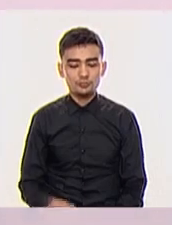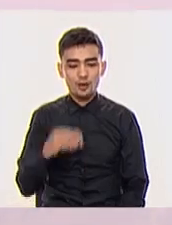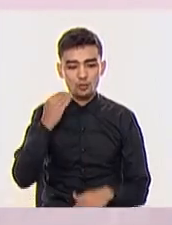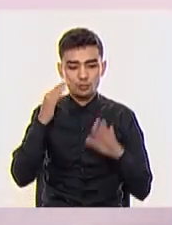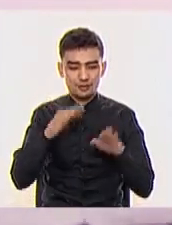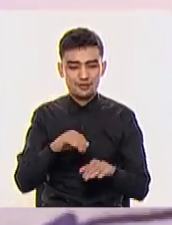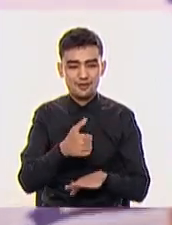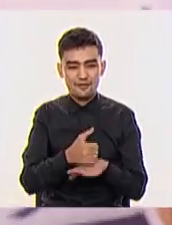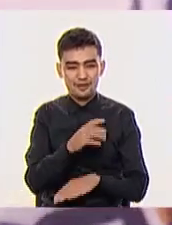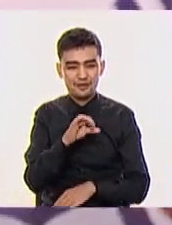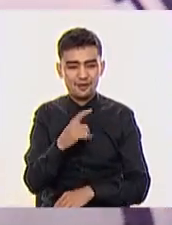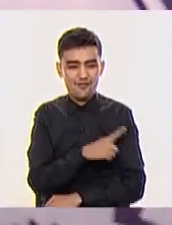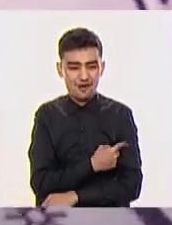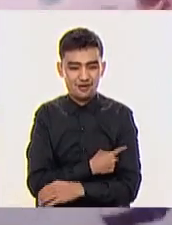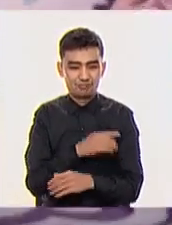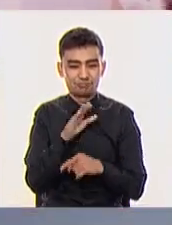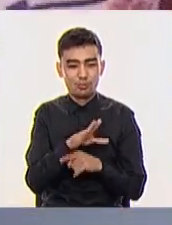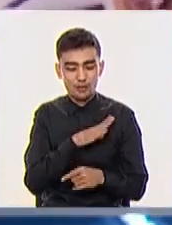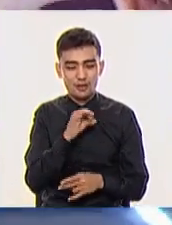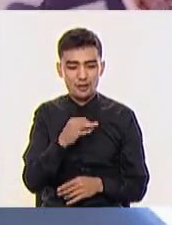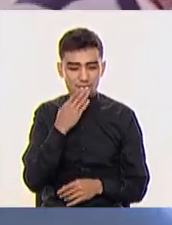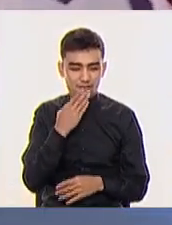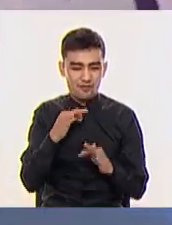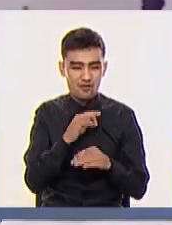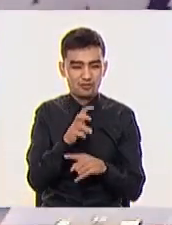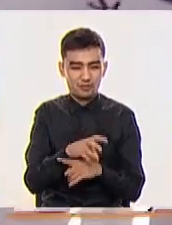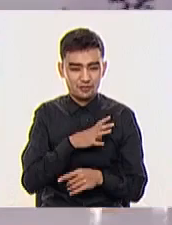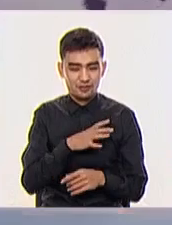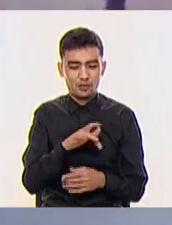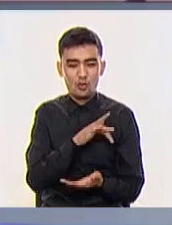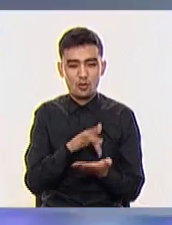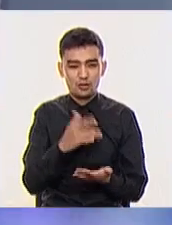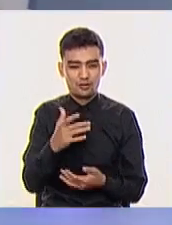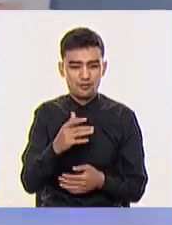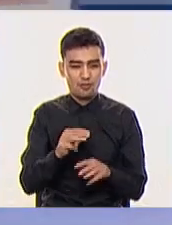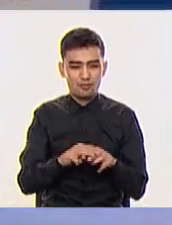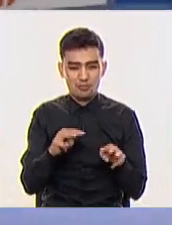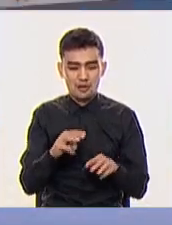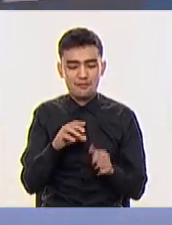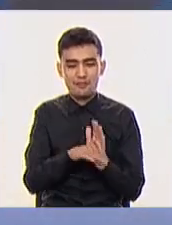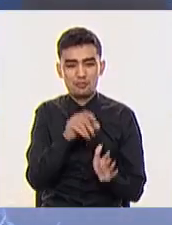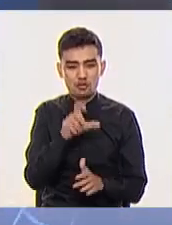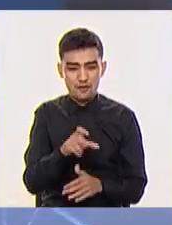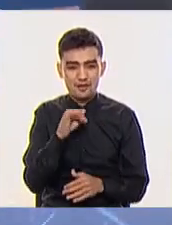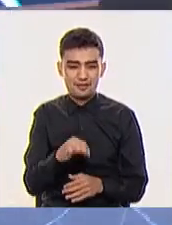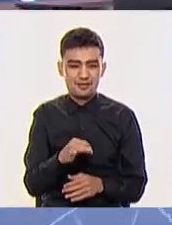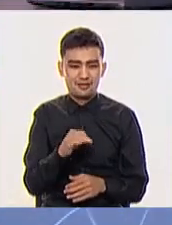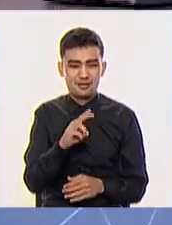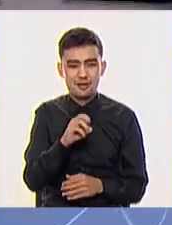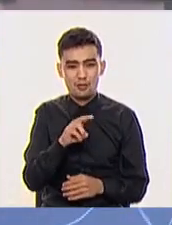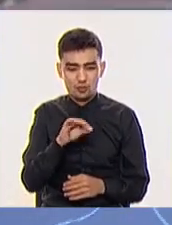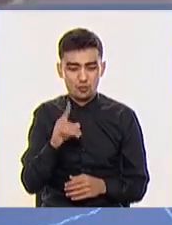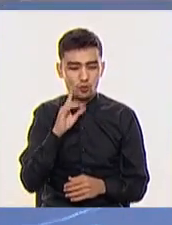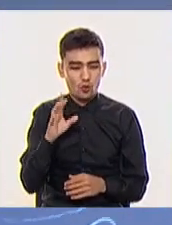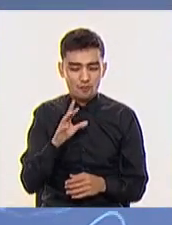Ақтөбеде бас санитардың қаулысына қарамастан ауызашарға барған қалалық мәслихаттың хатшысы мен облыстық мәслихаттың депутаты ыңғайсыз жағдайға